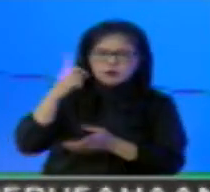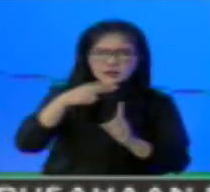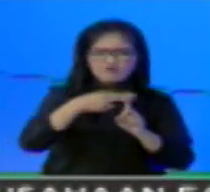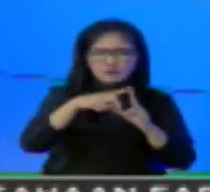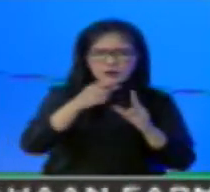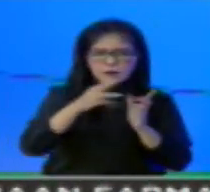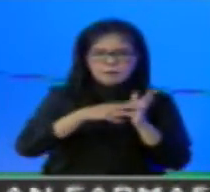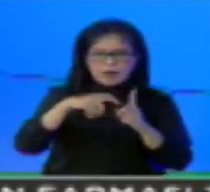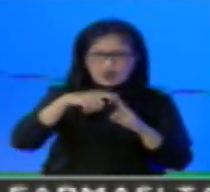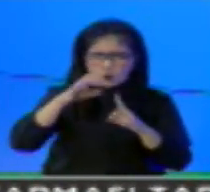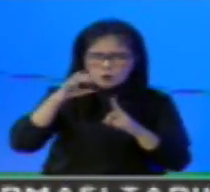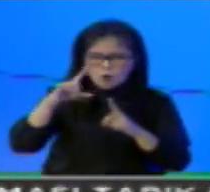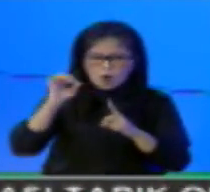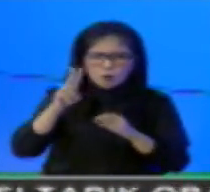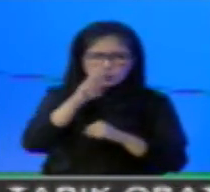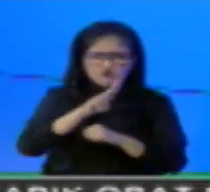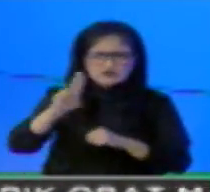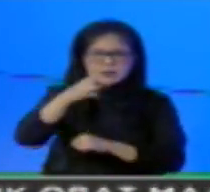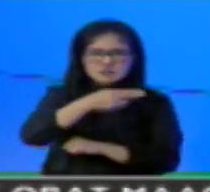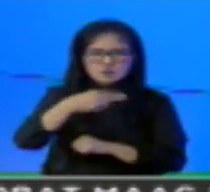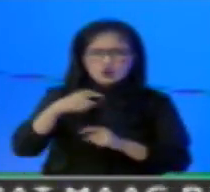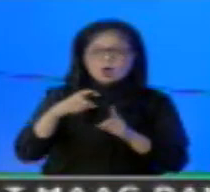farmakolog Universitas Indonesia, Dr. Hayun.